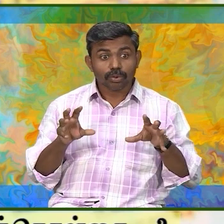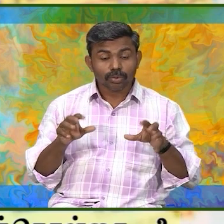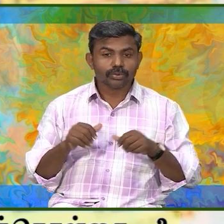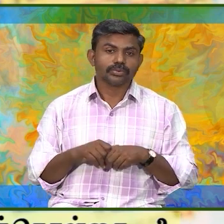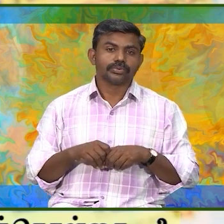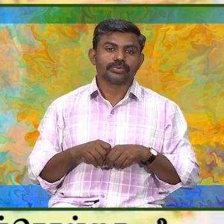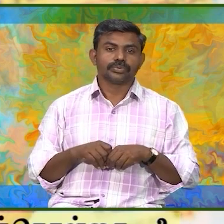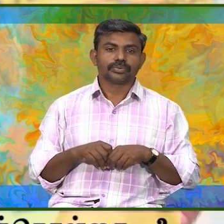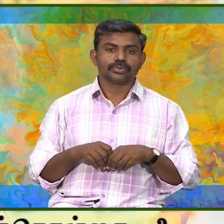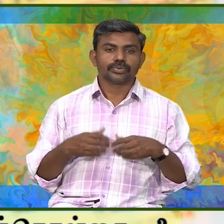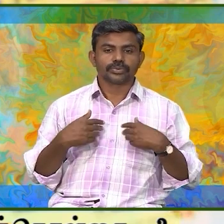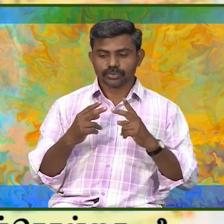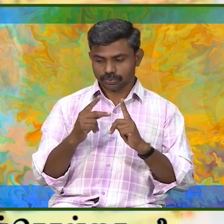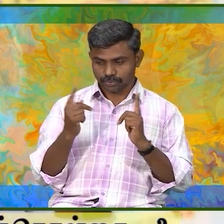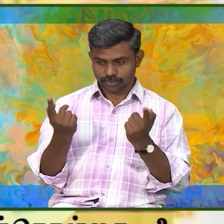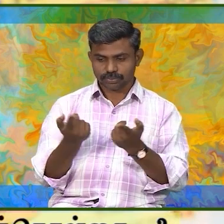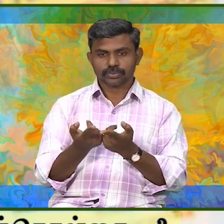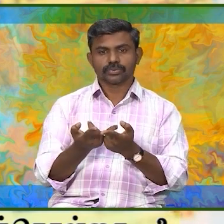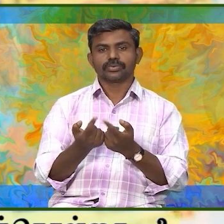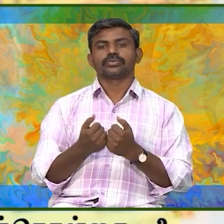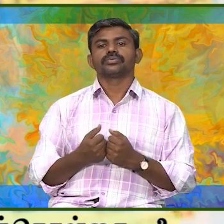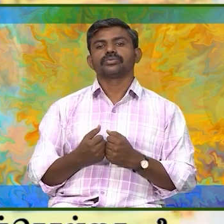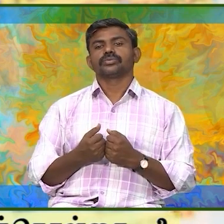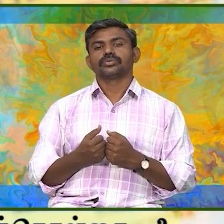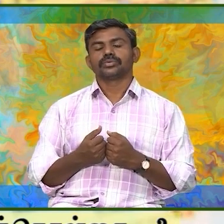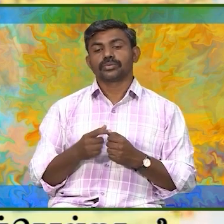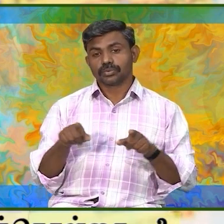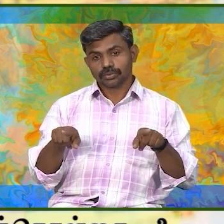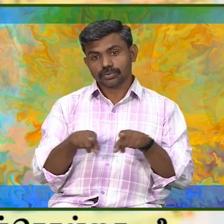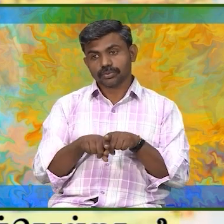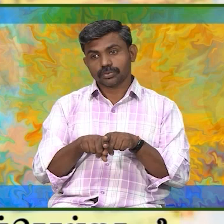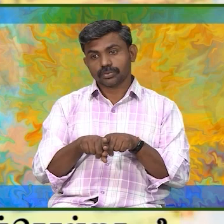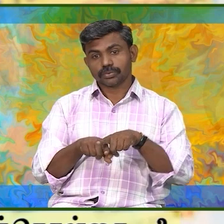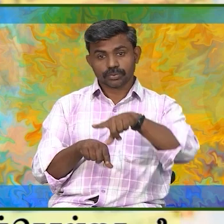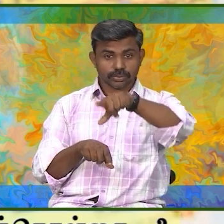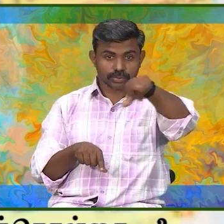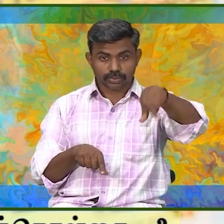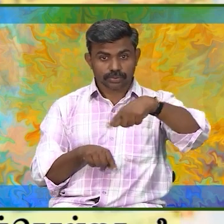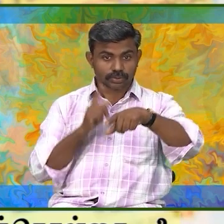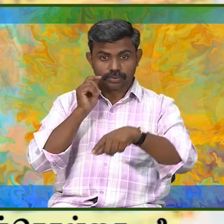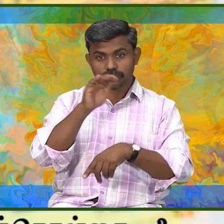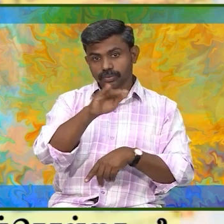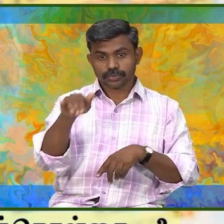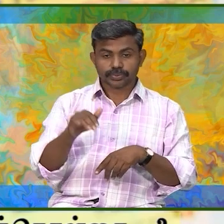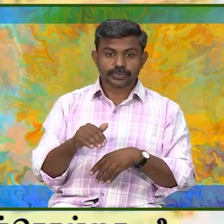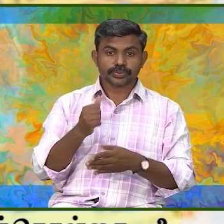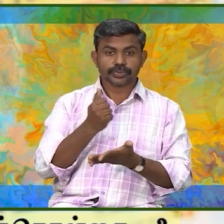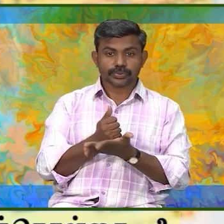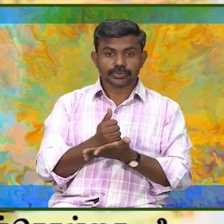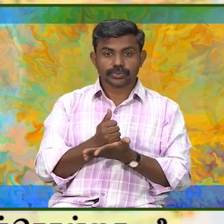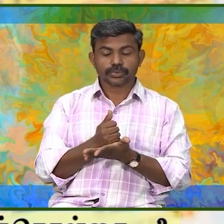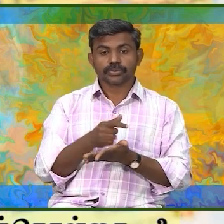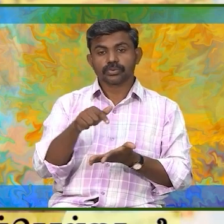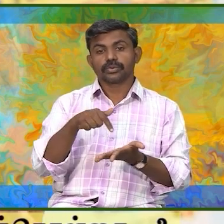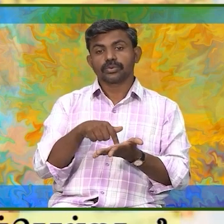குலைக்கும். ஏன்னா அது அது அவங்க ஏரியா, அது கோட்டை. அதே போல தான் எல்லா மக்களும் வந்து பார்த்திங்கன்னா கண்டிப்பாக அவங்கவுங்க